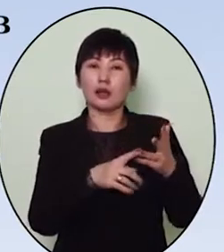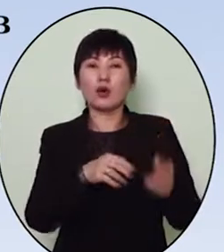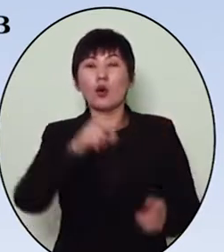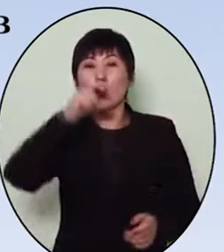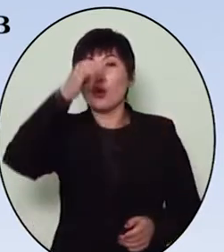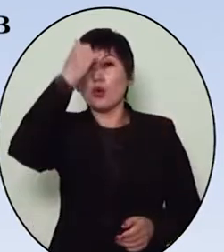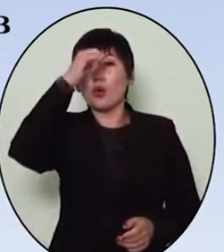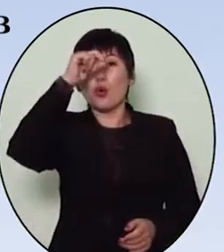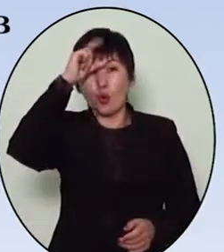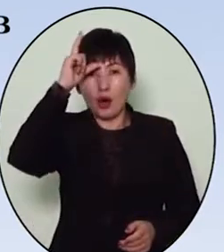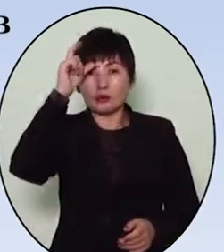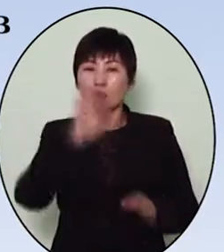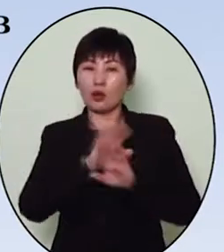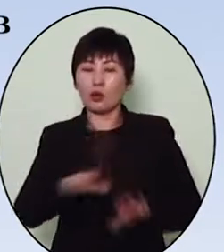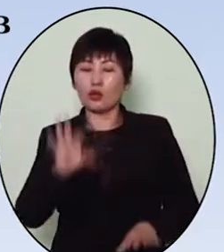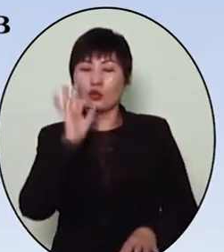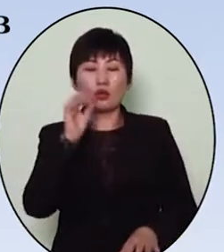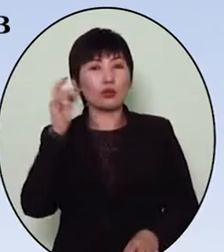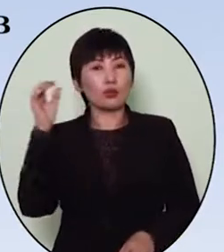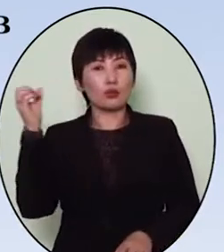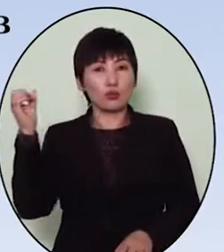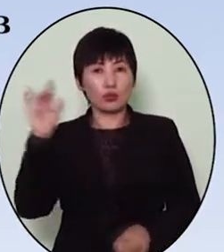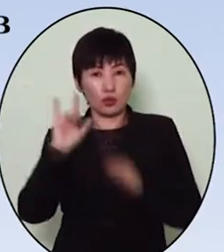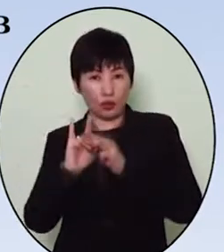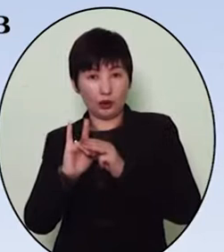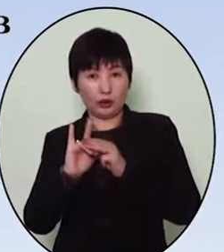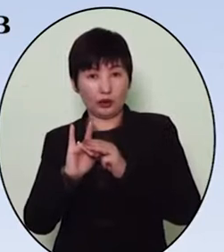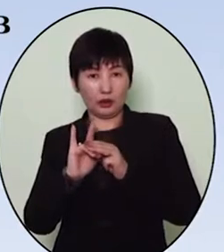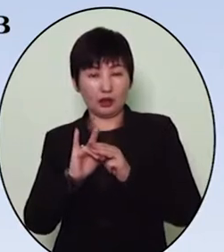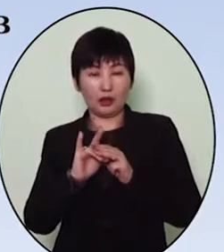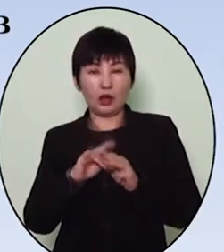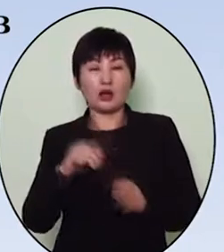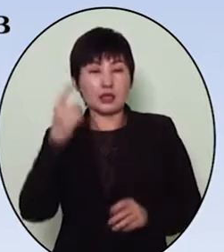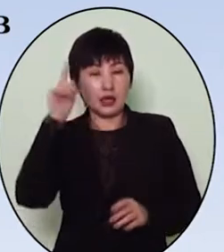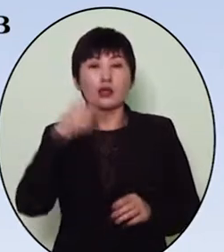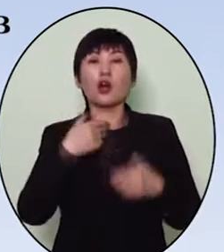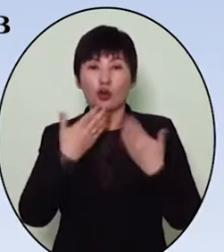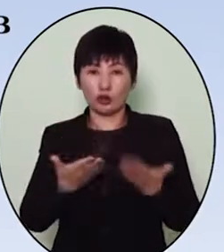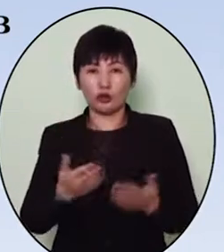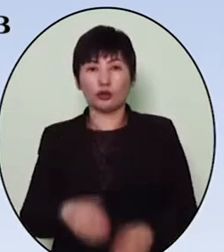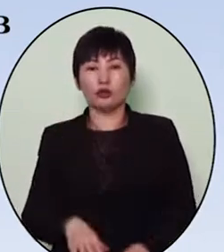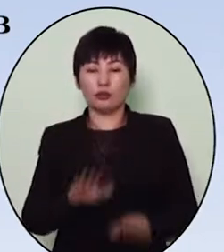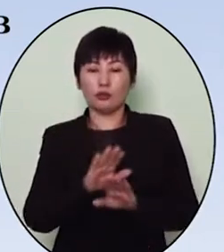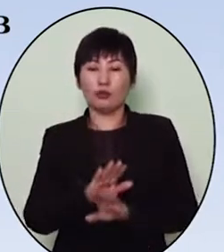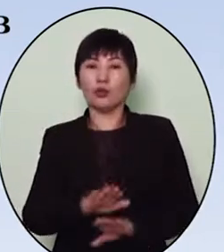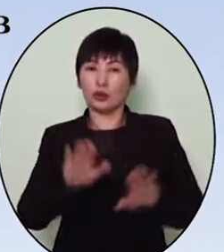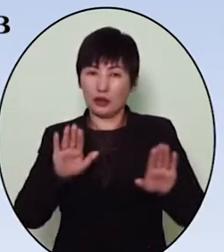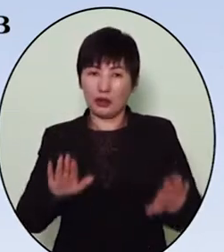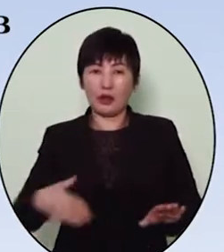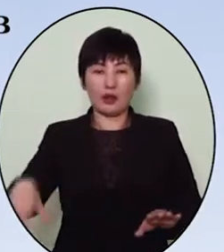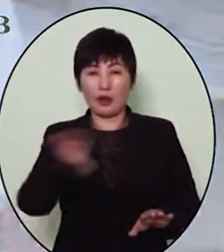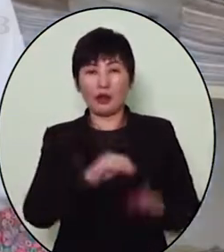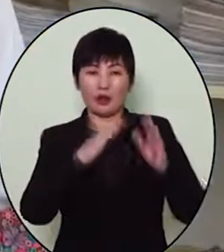Дөрөвдүгээрт, ухаантай хүүхэд зөв суудаг гэж багш нь та нарт санаа өглөө. Тэгвэл